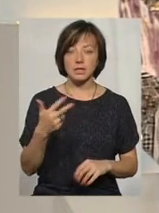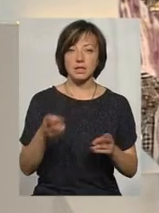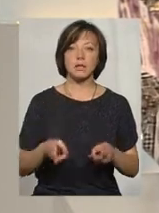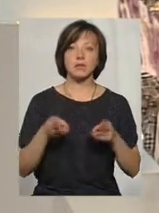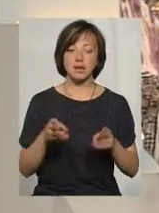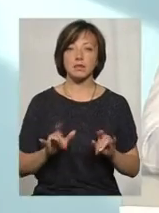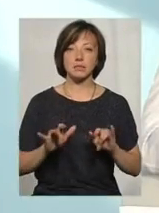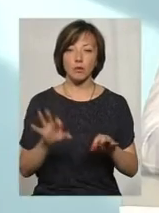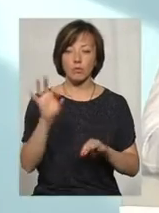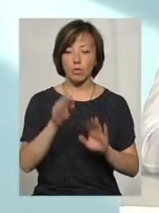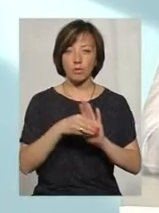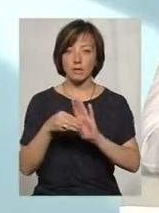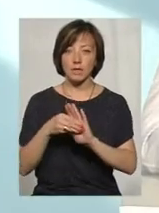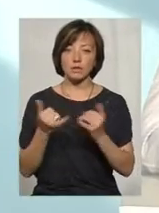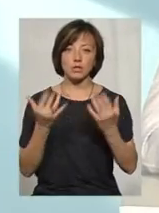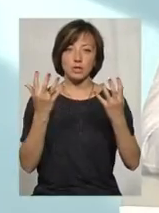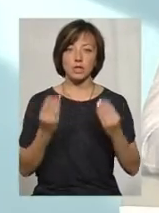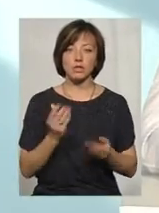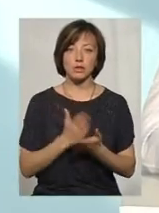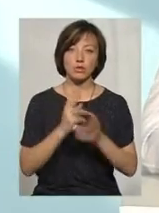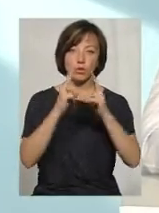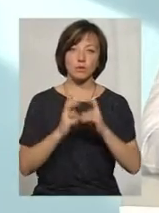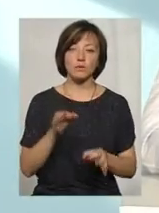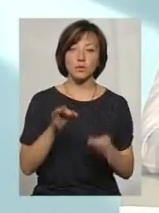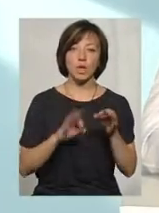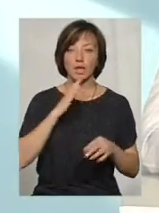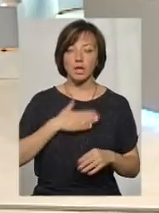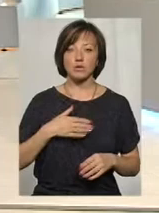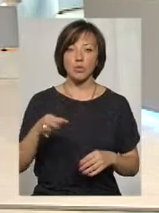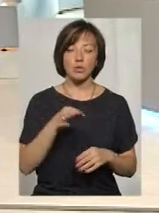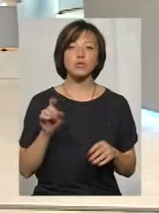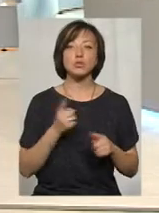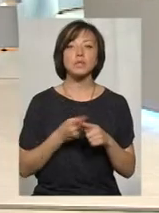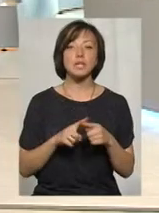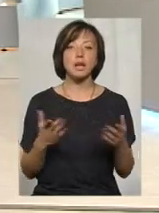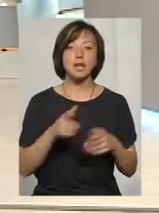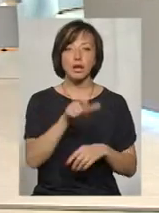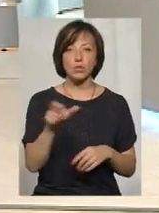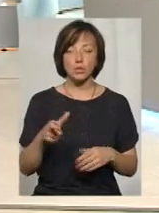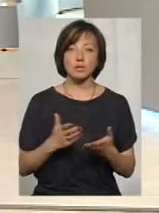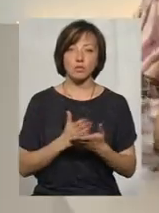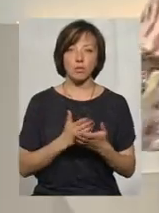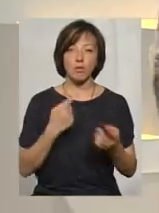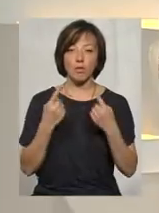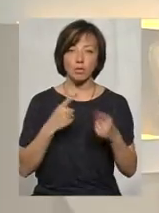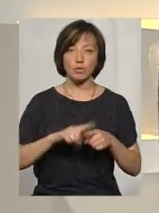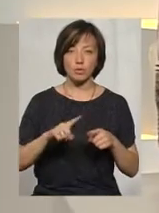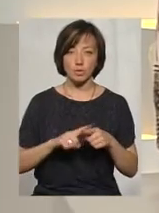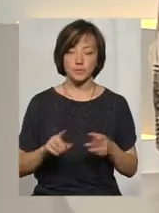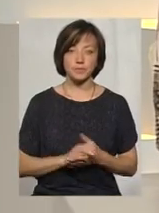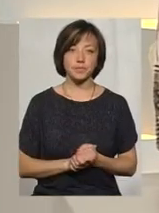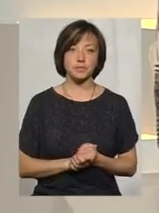щодо корупціонерів на сьогоднішній день знаходяться на розгляді в судах нашої області. Що це, які це люди, які це чиновники, поговоримо згодом.